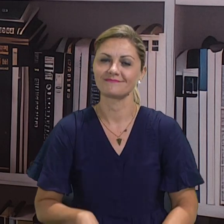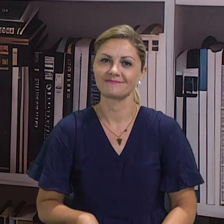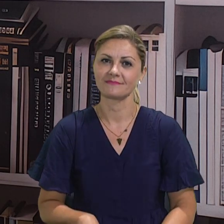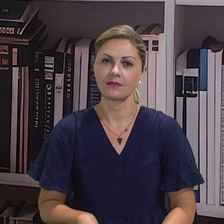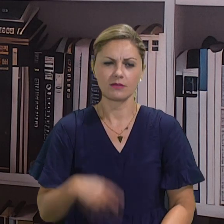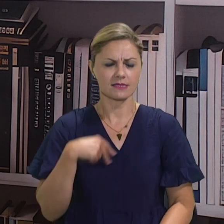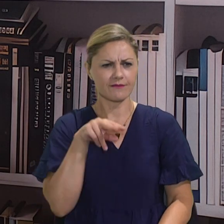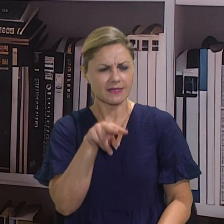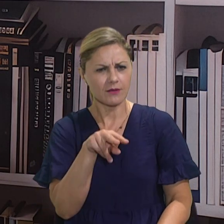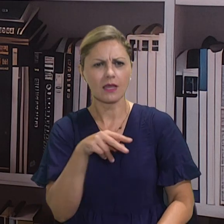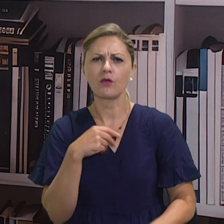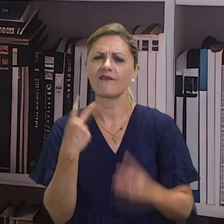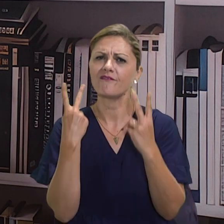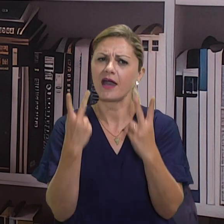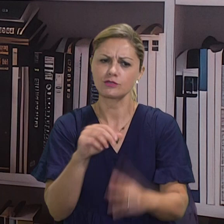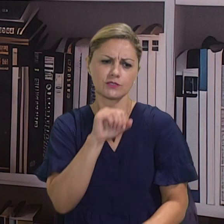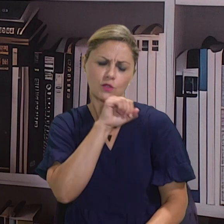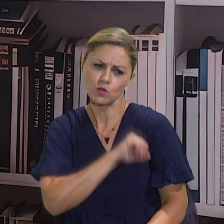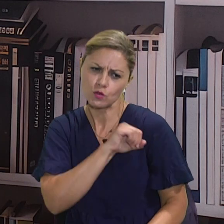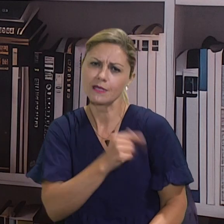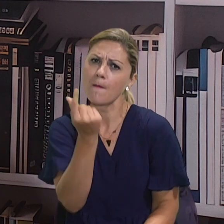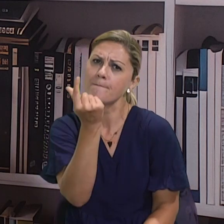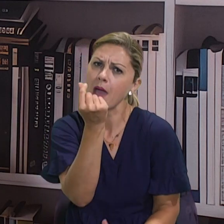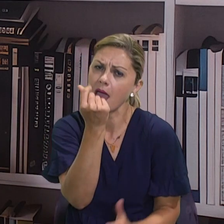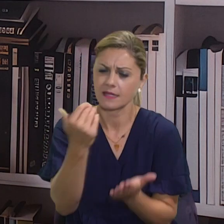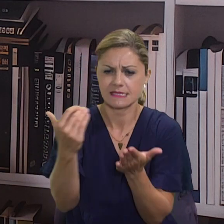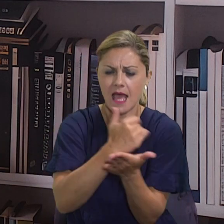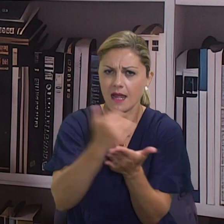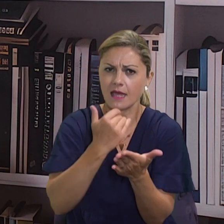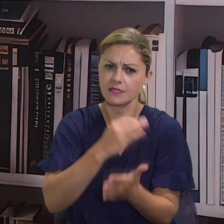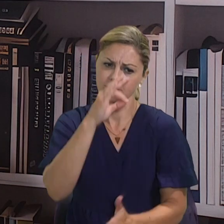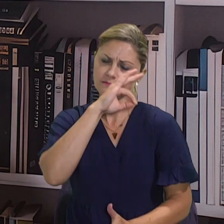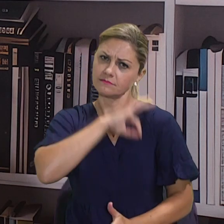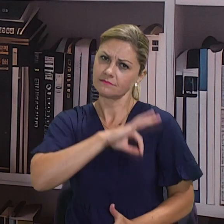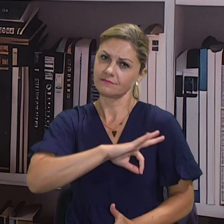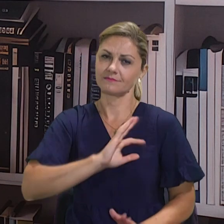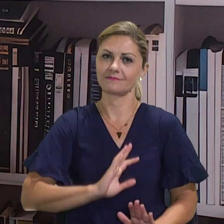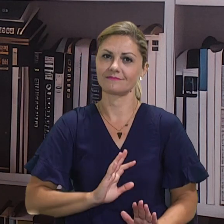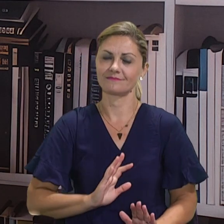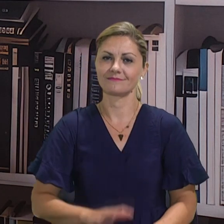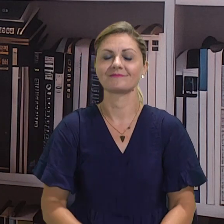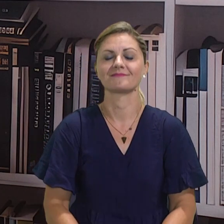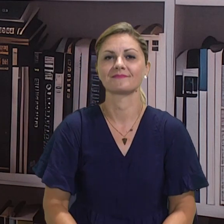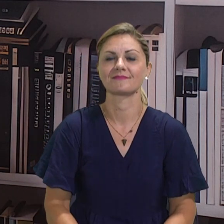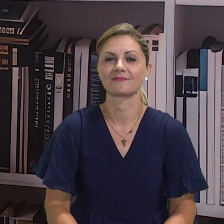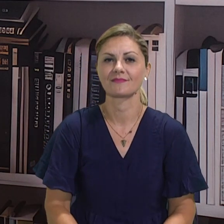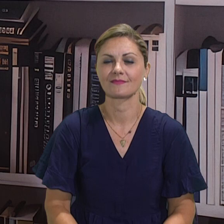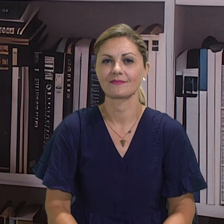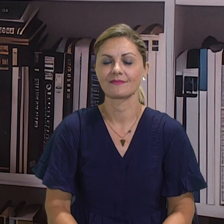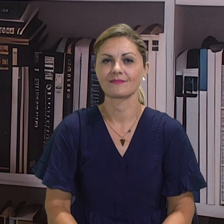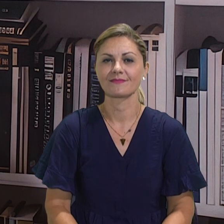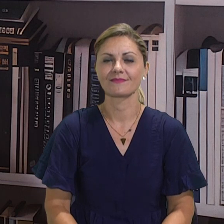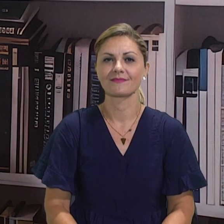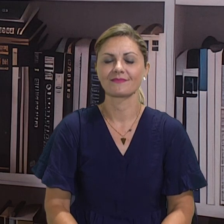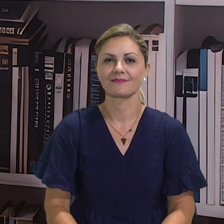i tako mu od malih dana naučilo da dinar moraš zaraditi, jel? Kunu da moraš zaraditi, jel, dinar je onda bio. To bi se zvalo oferta, to što zovu manđa,